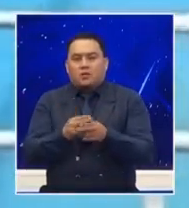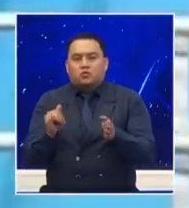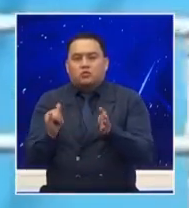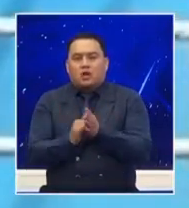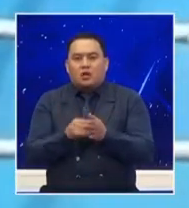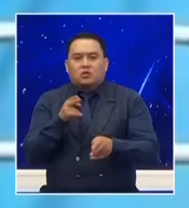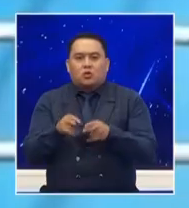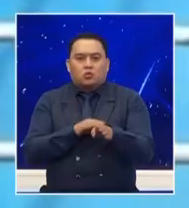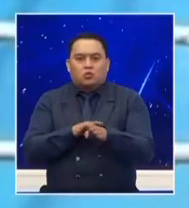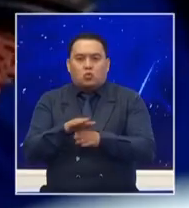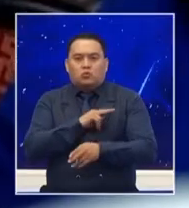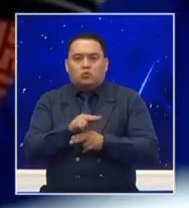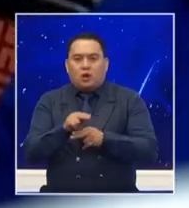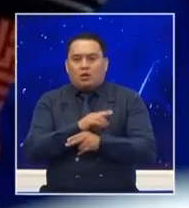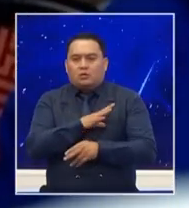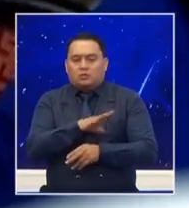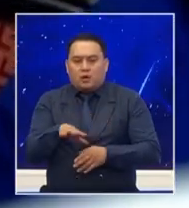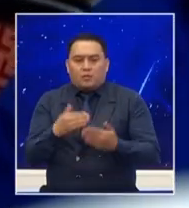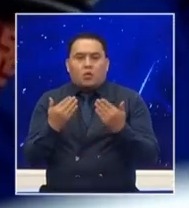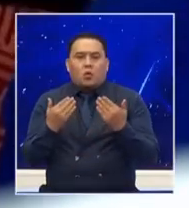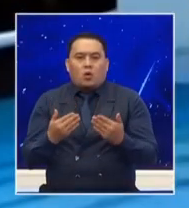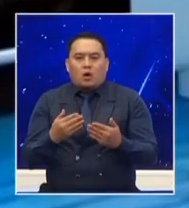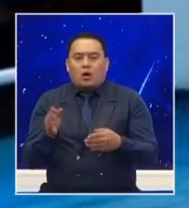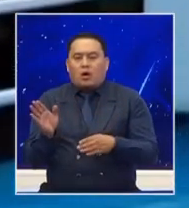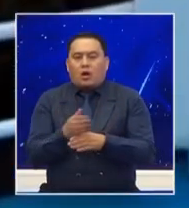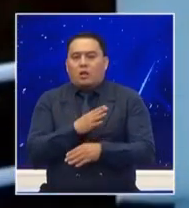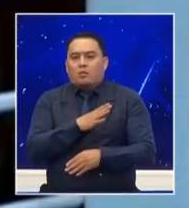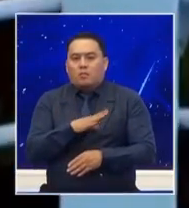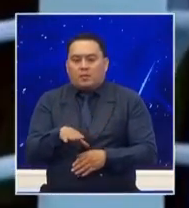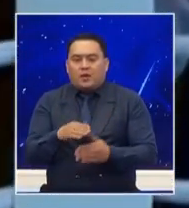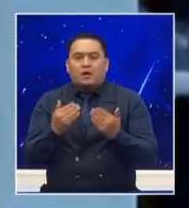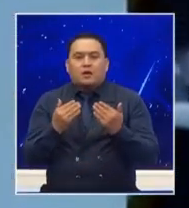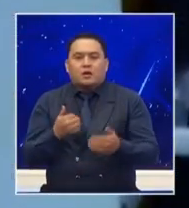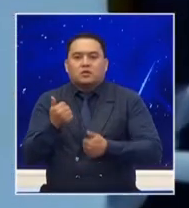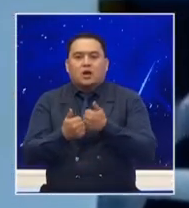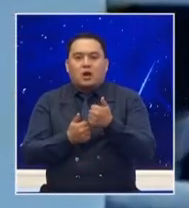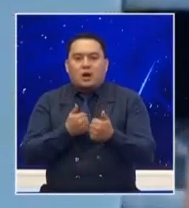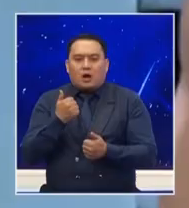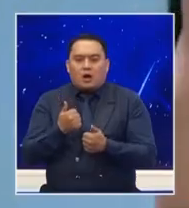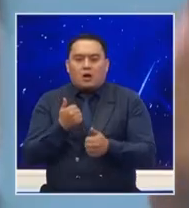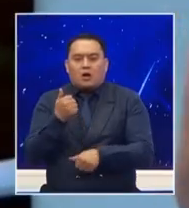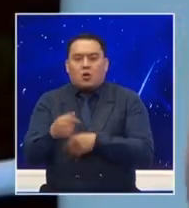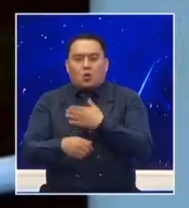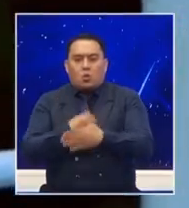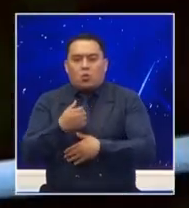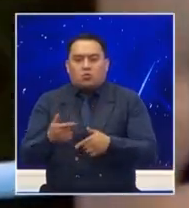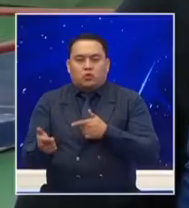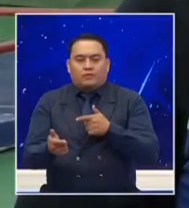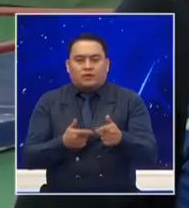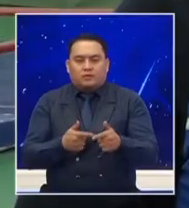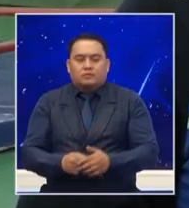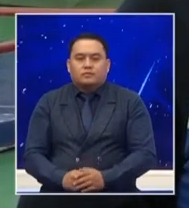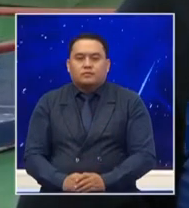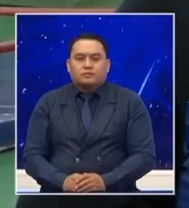Жарақат толық жазылмағандықтан темір әлі күнге алынбапты. Сондықтан ел біріншілігінде аяғын таңып өнер көрсетуге тура келген.